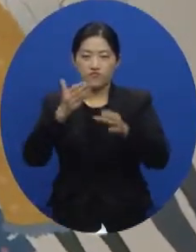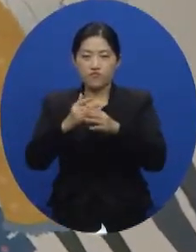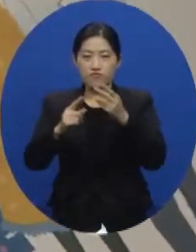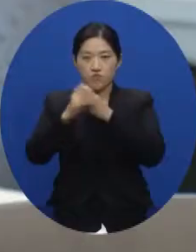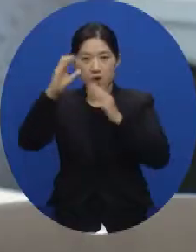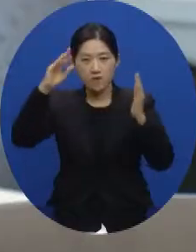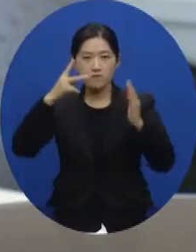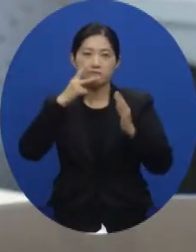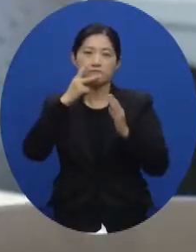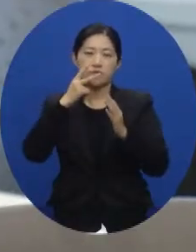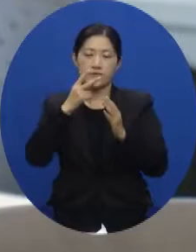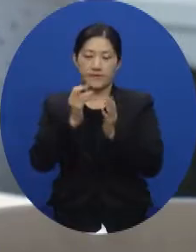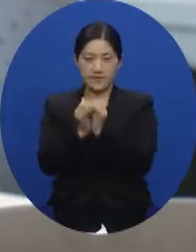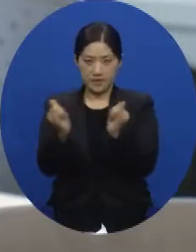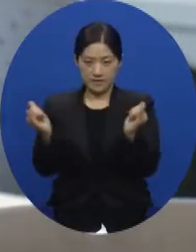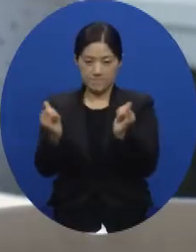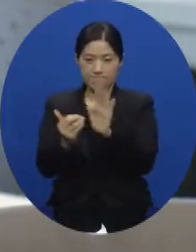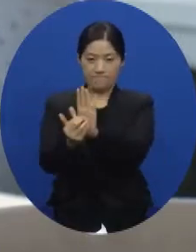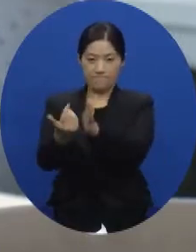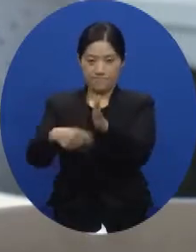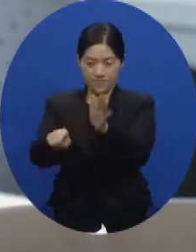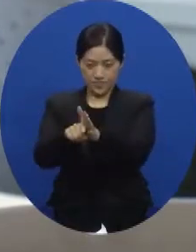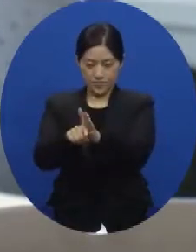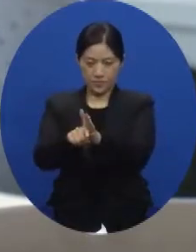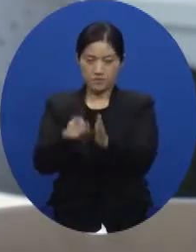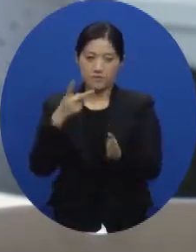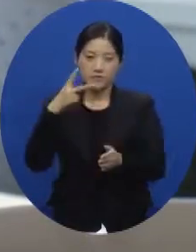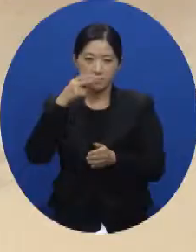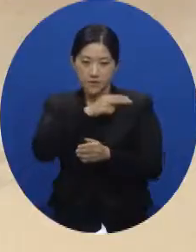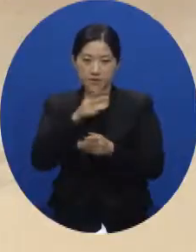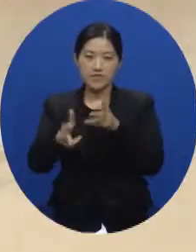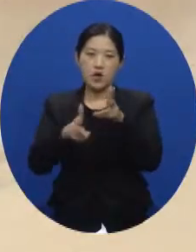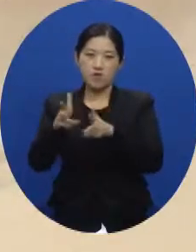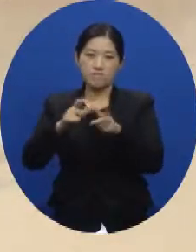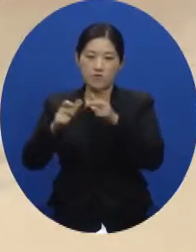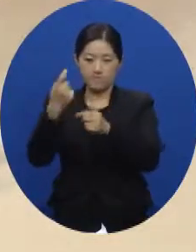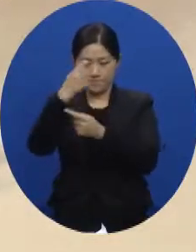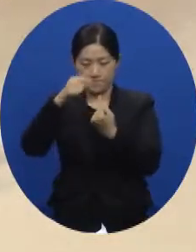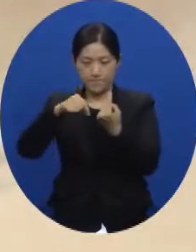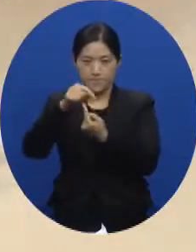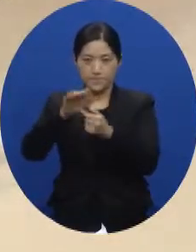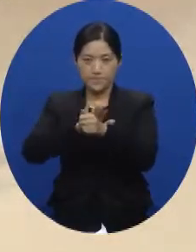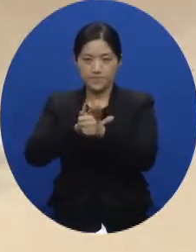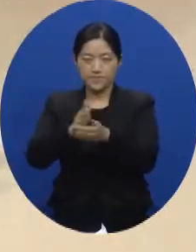예방하기 위해 청소년들을 대상으로 금연 사업을 확대 운영하고 있습니다.